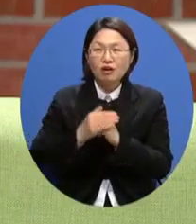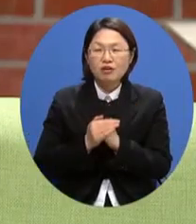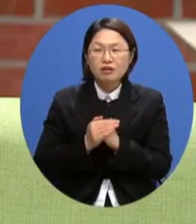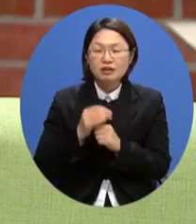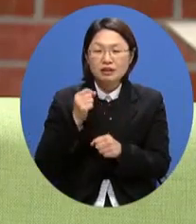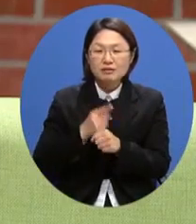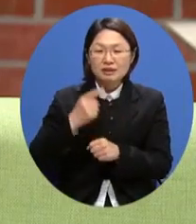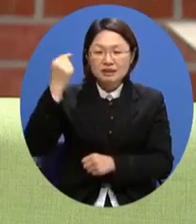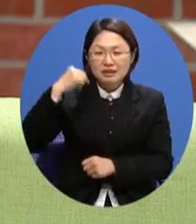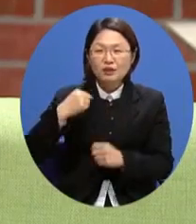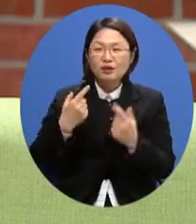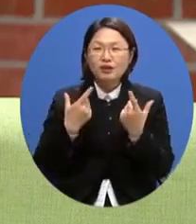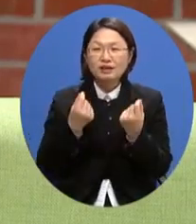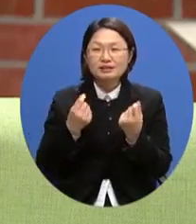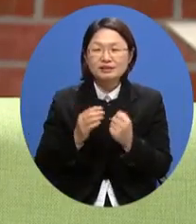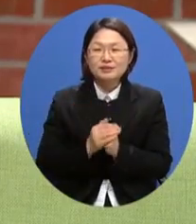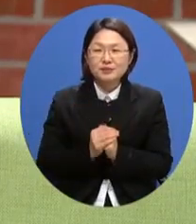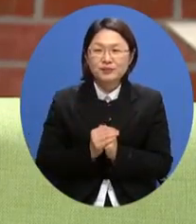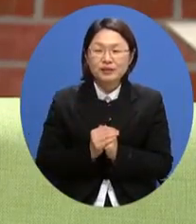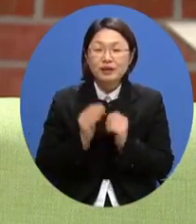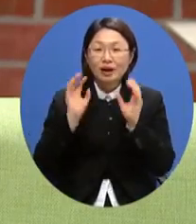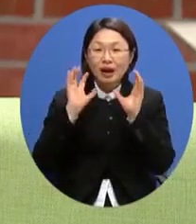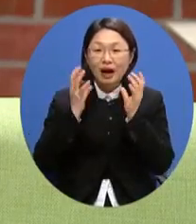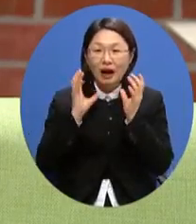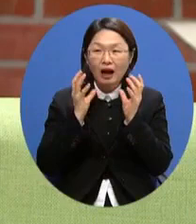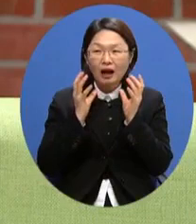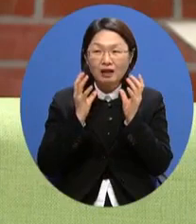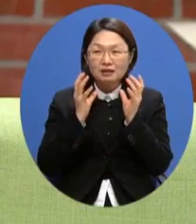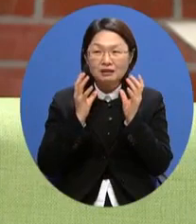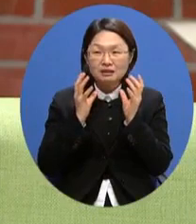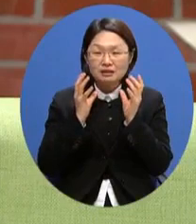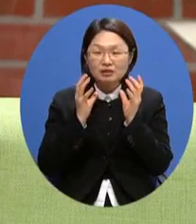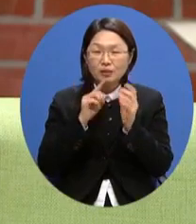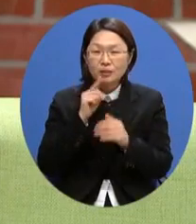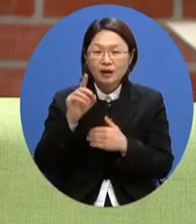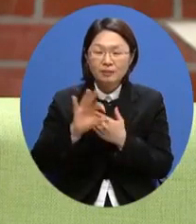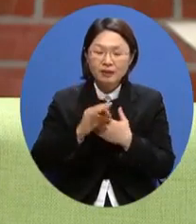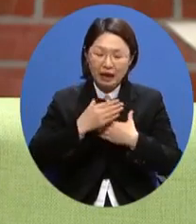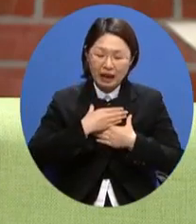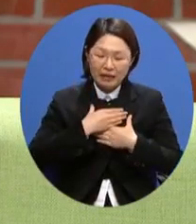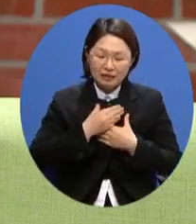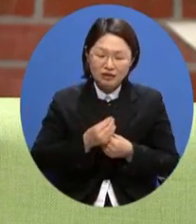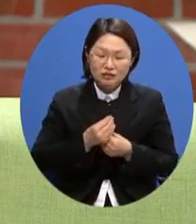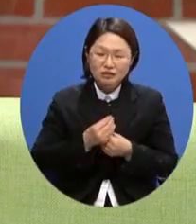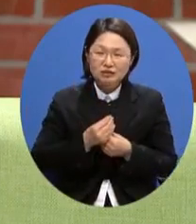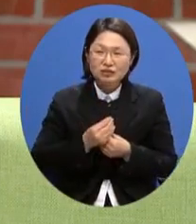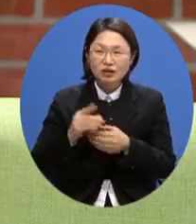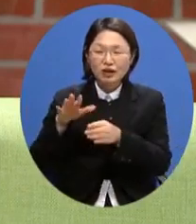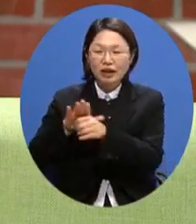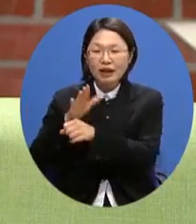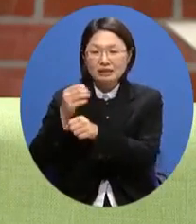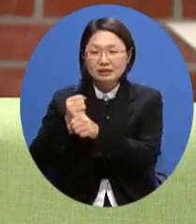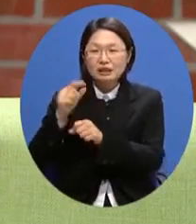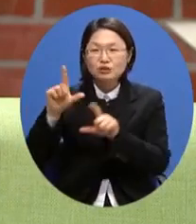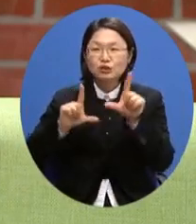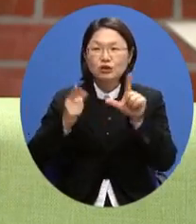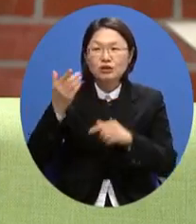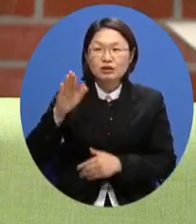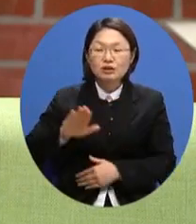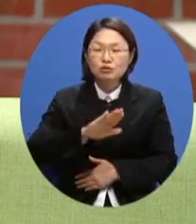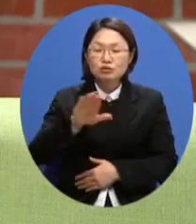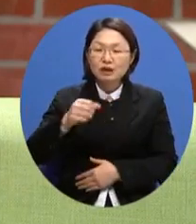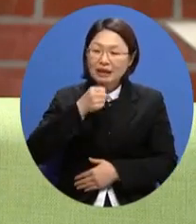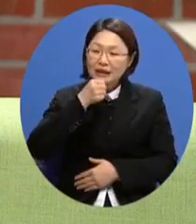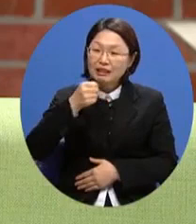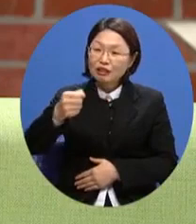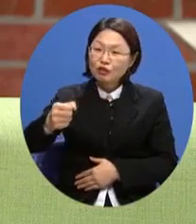좋아 보이잖아요. 네. 그래서 안정형, 그러니까 어린아이들로 치자면은 안정적 애착 유형 타입인데요. 우리가 인터뷰를 할